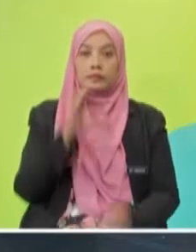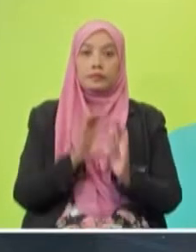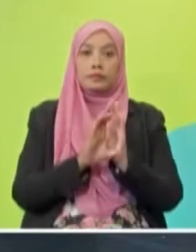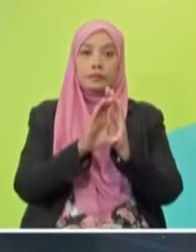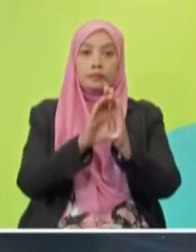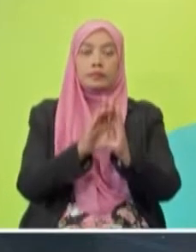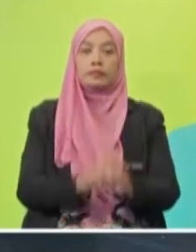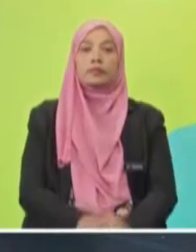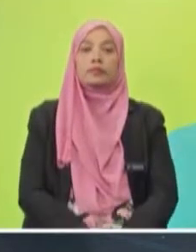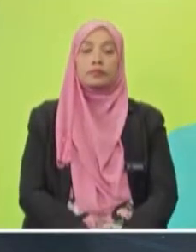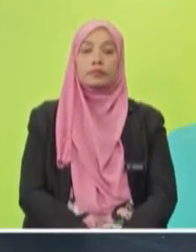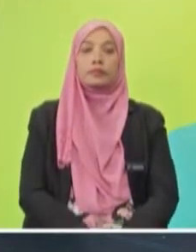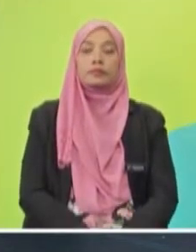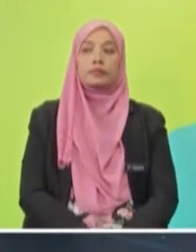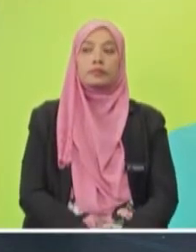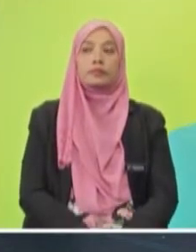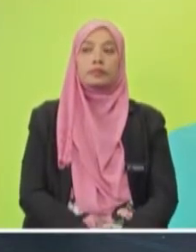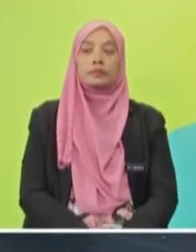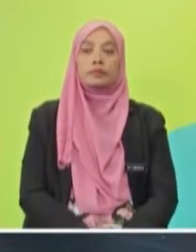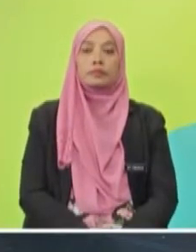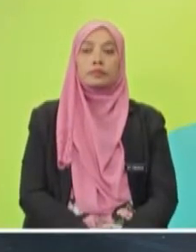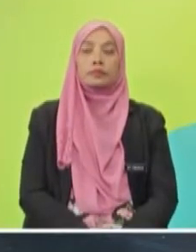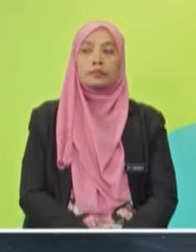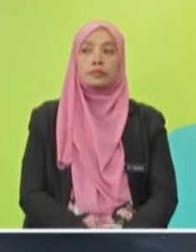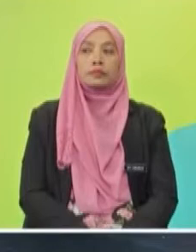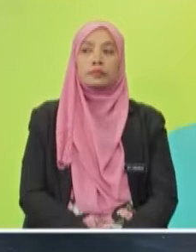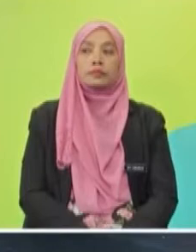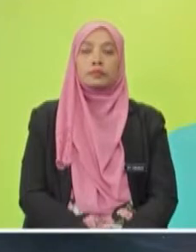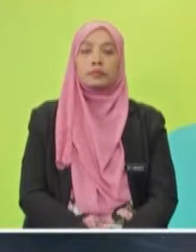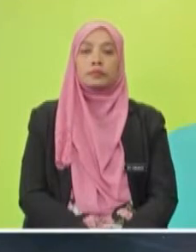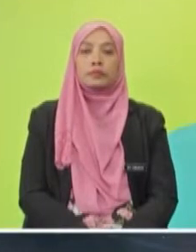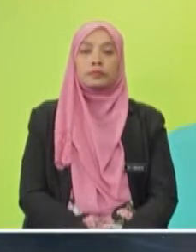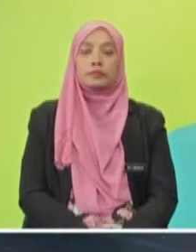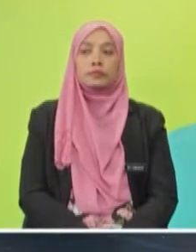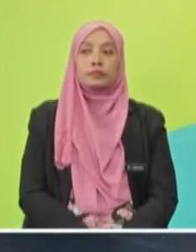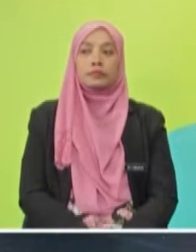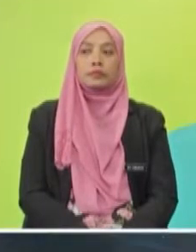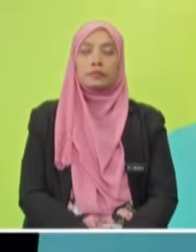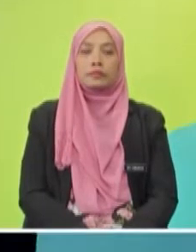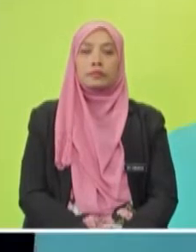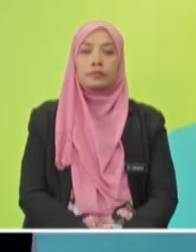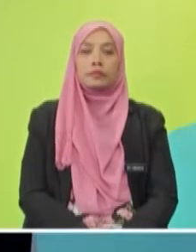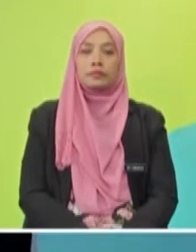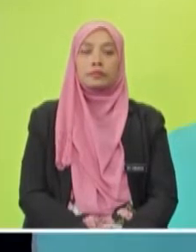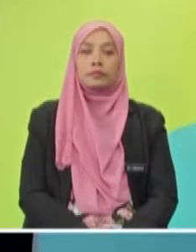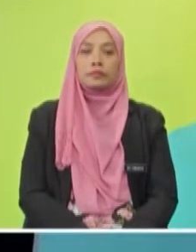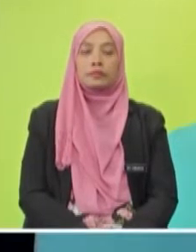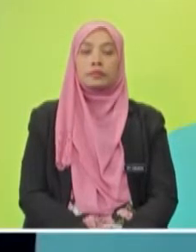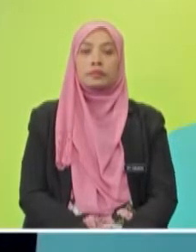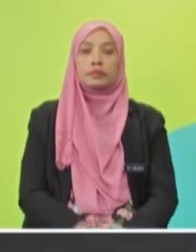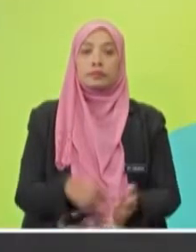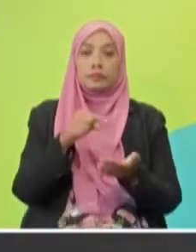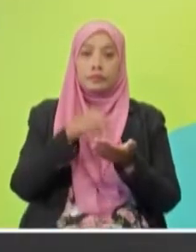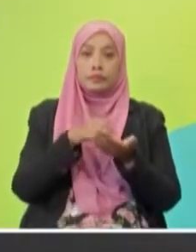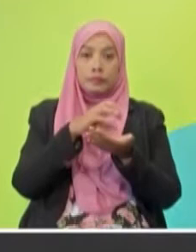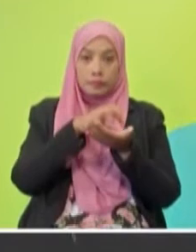dulu, Sean. Okey, saya simpan untuk nanti, Igo. Okey, kita tengok yang pertama. Contoh kita. Cikgu tunjuk ini kek tadi tau. Tapi